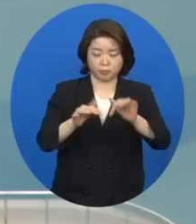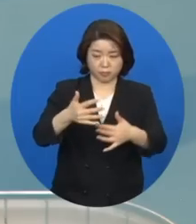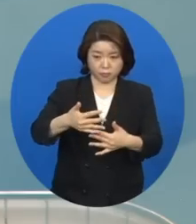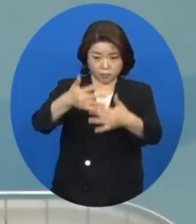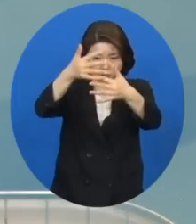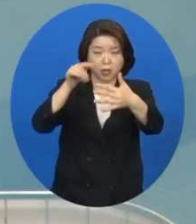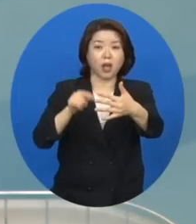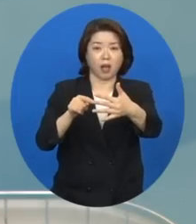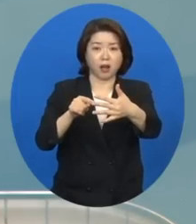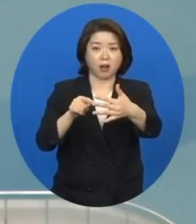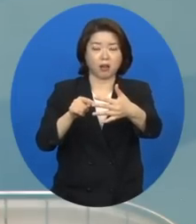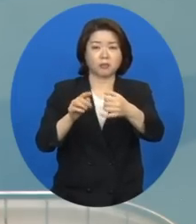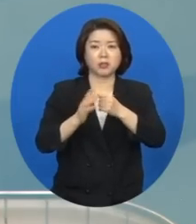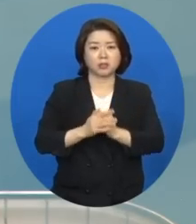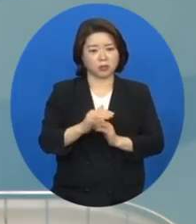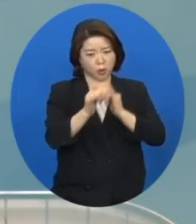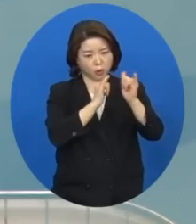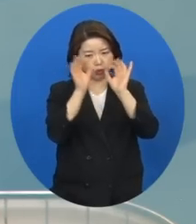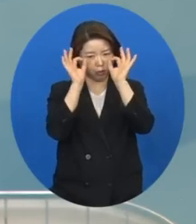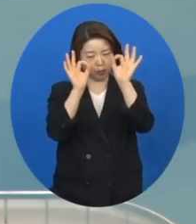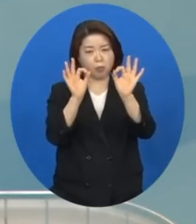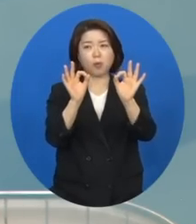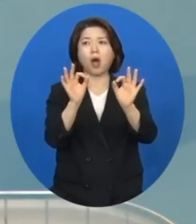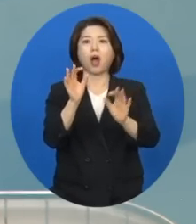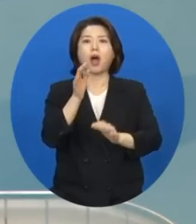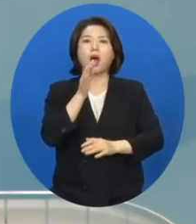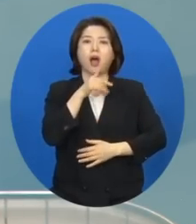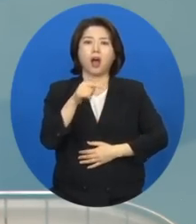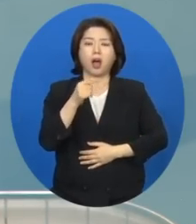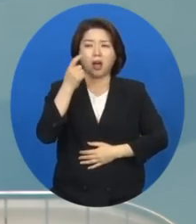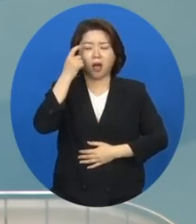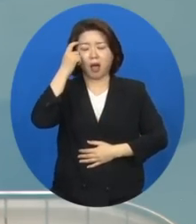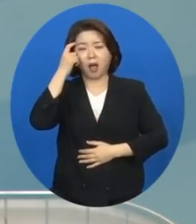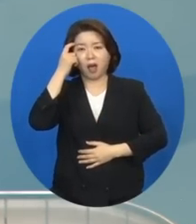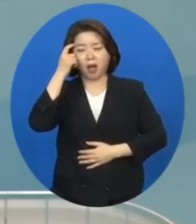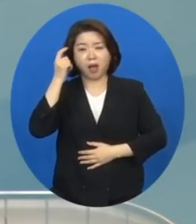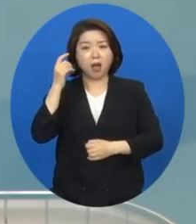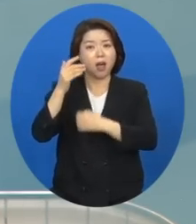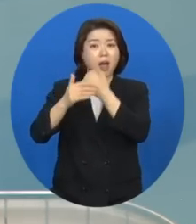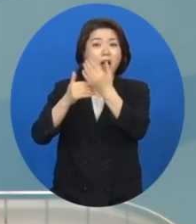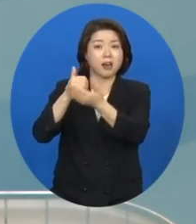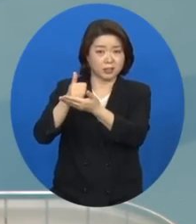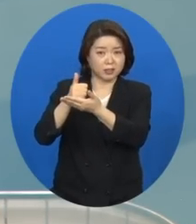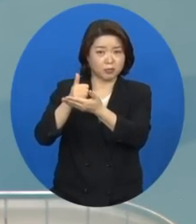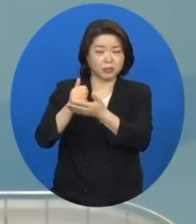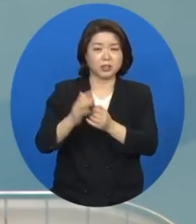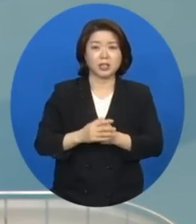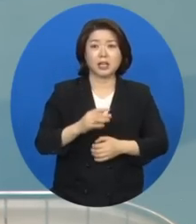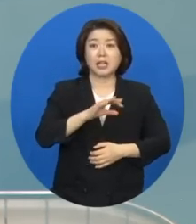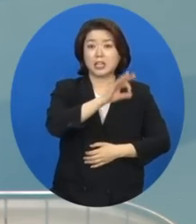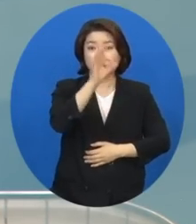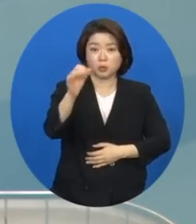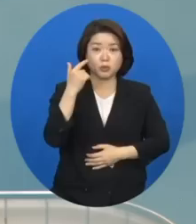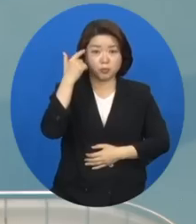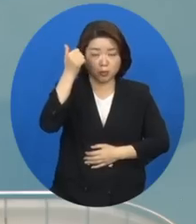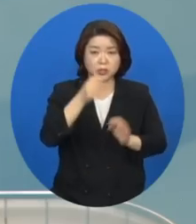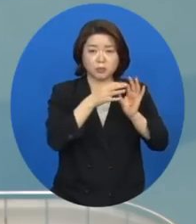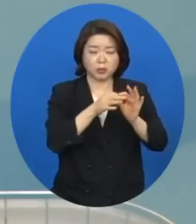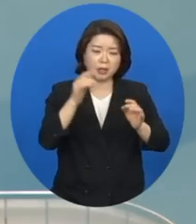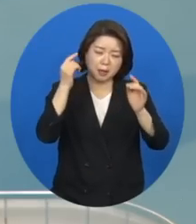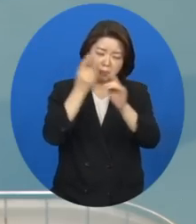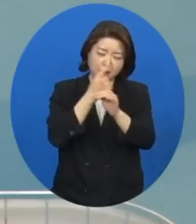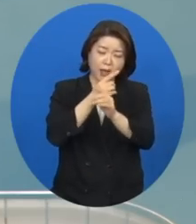칼럼. 그 인터뷰를 보면서 저에게 들었던 생각, 아, 하나님은 담임 목사님을 통해 매일